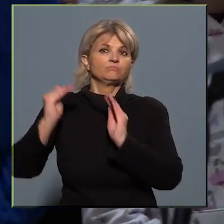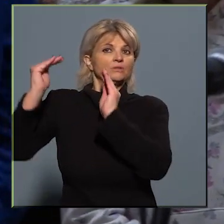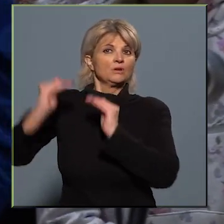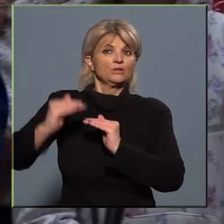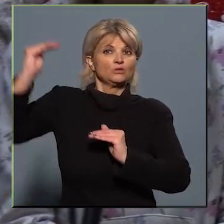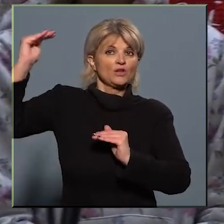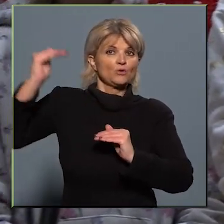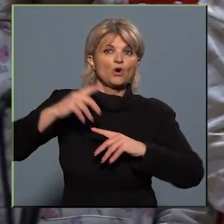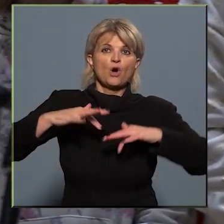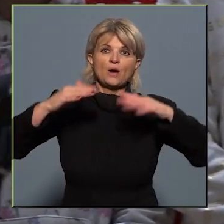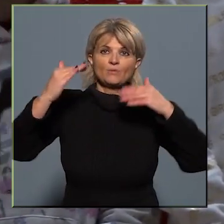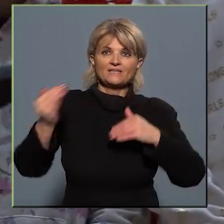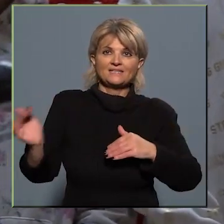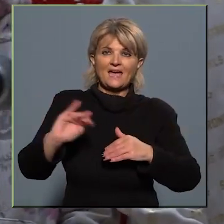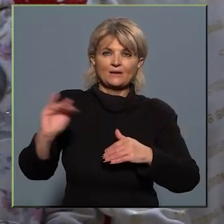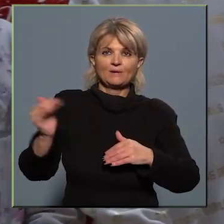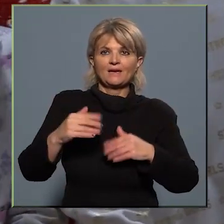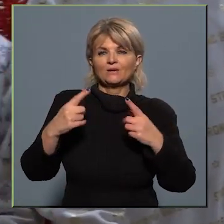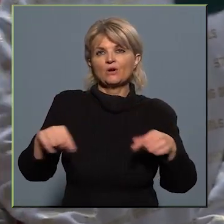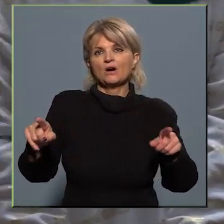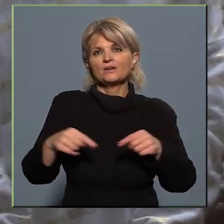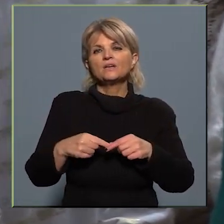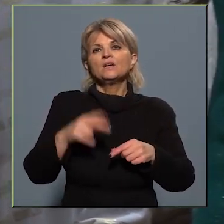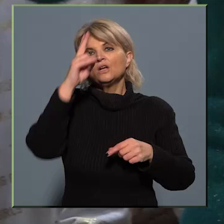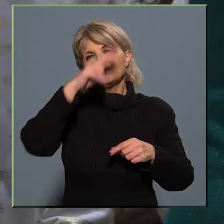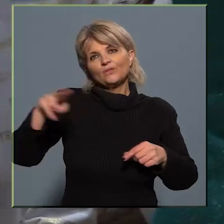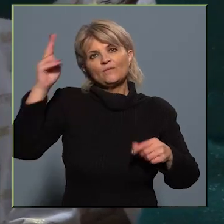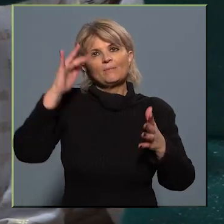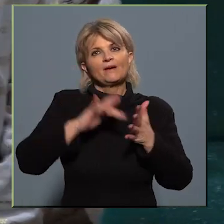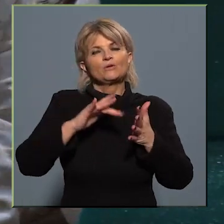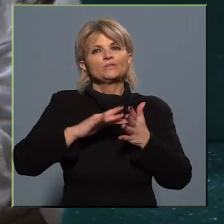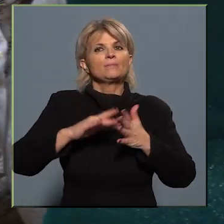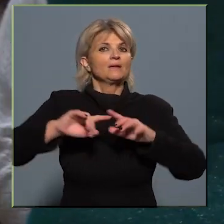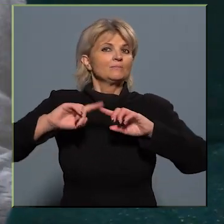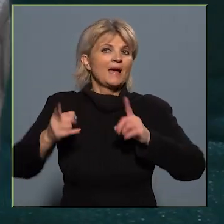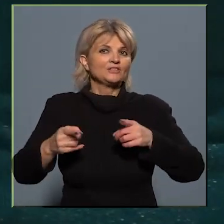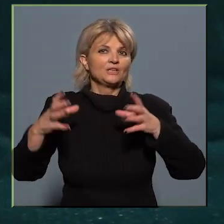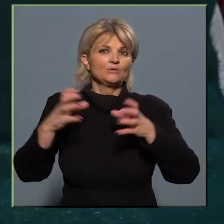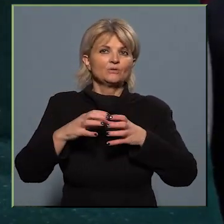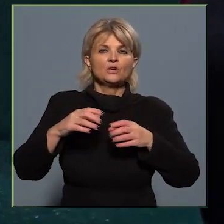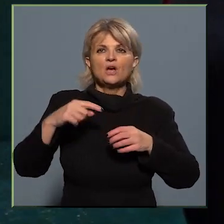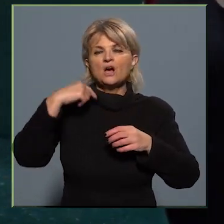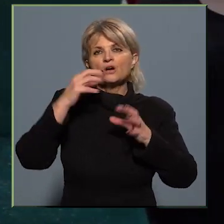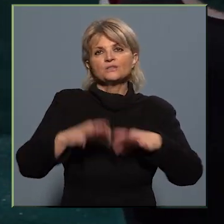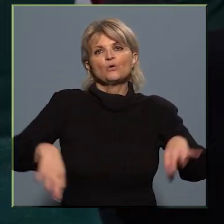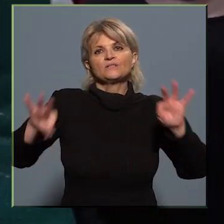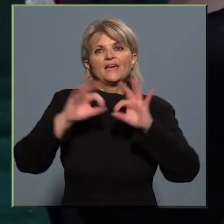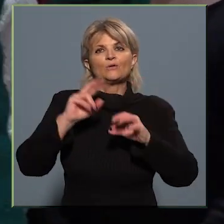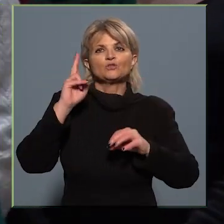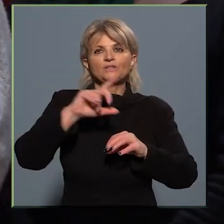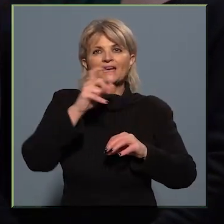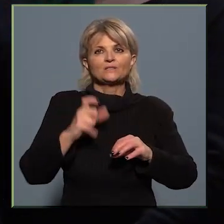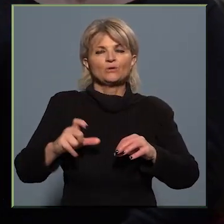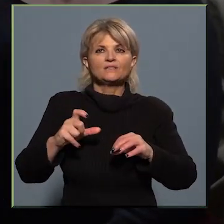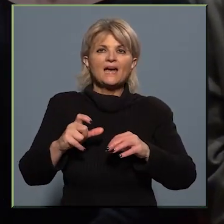de ezen kívül volt még egy kórus, akikkel november közepén mi az országos Kodály Zoltán kórus versenyen részt vettünk, és